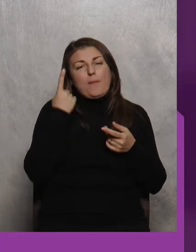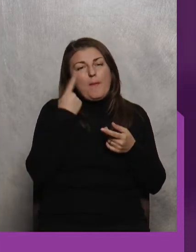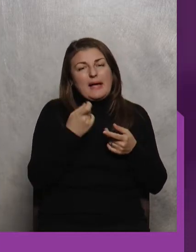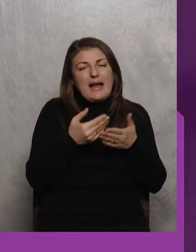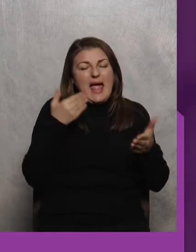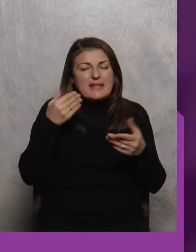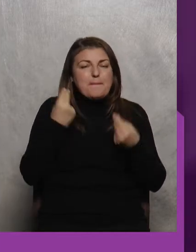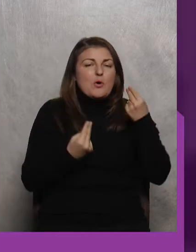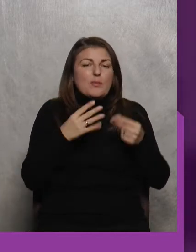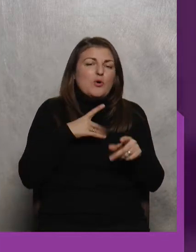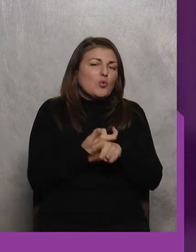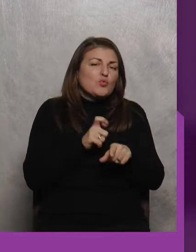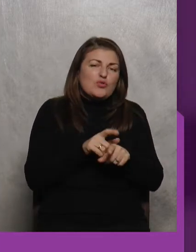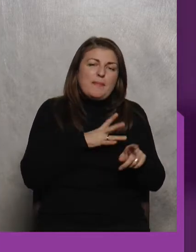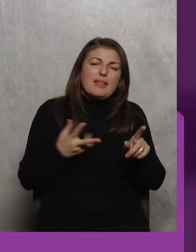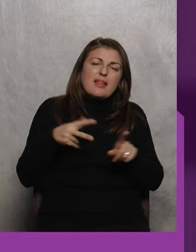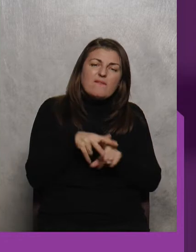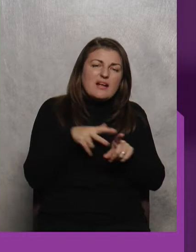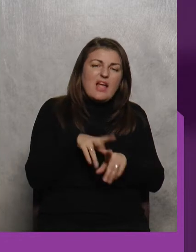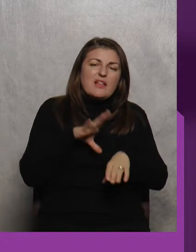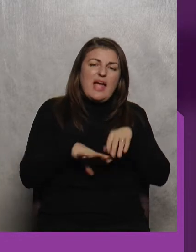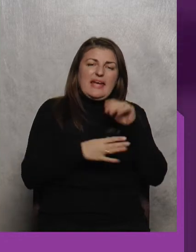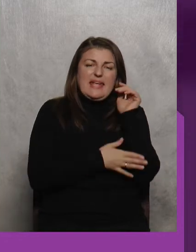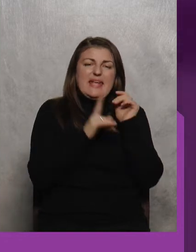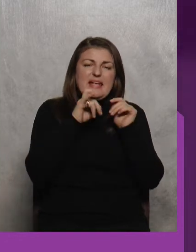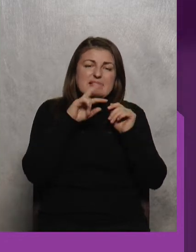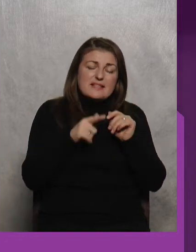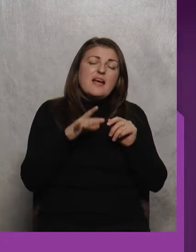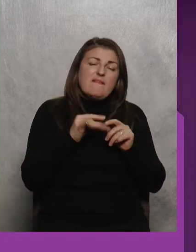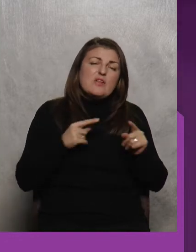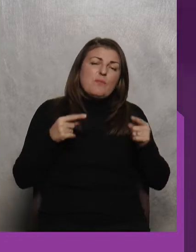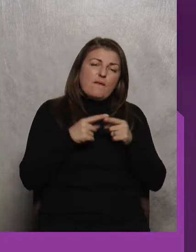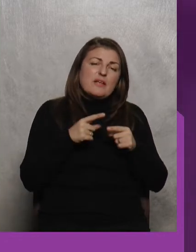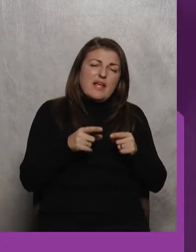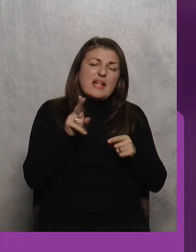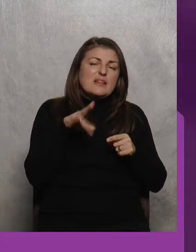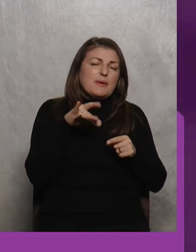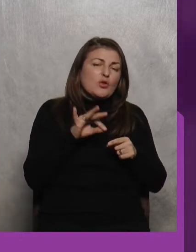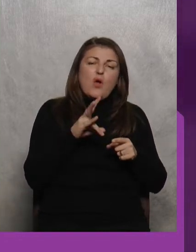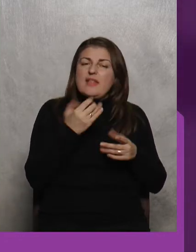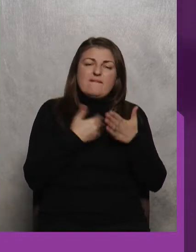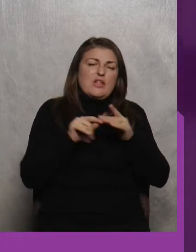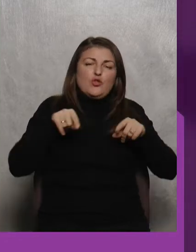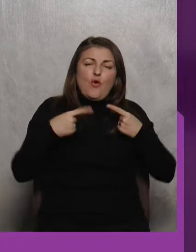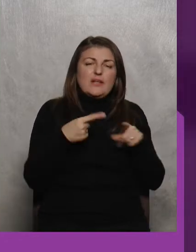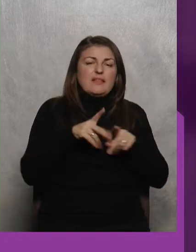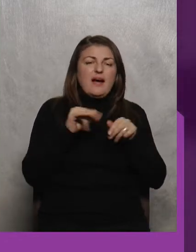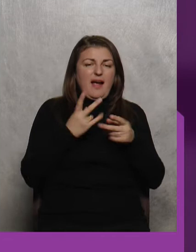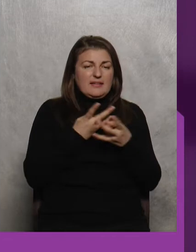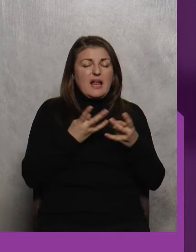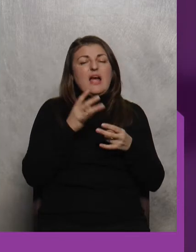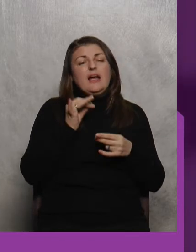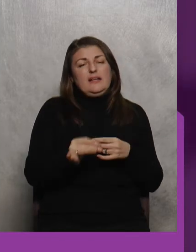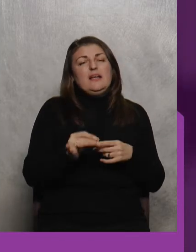попередніх поєдинках дуже перенавантаження було на кість. І, відповідно, суперник Дмитро не відновився так, як слід.